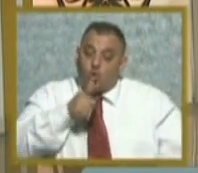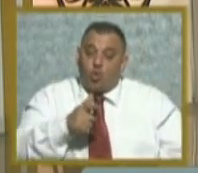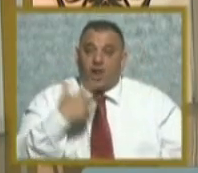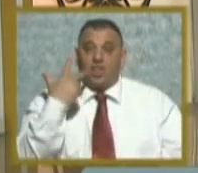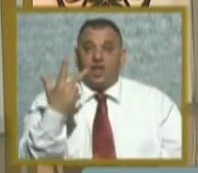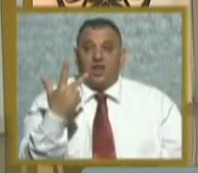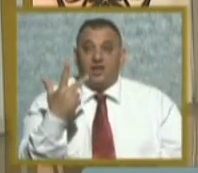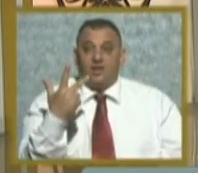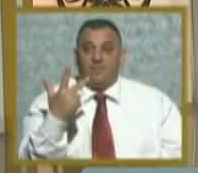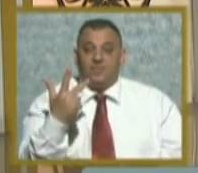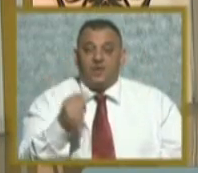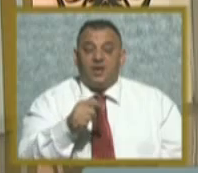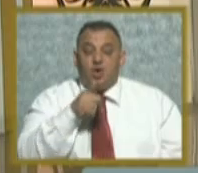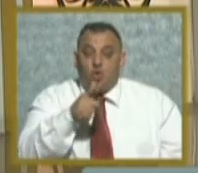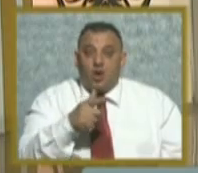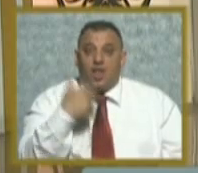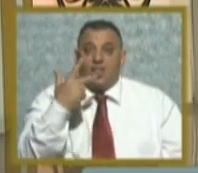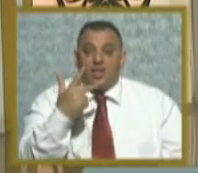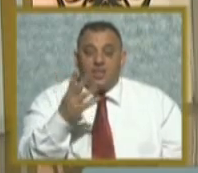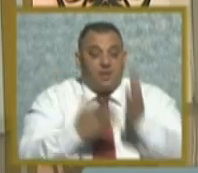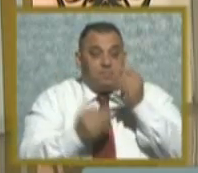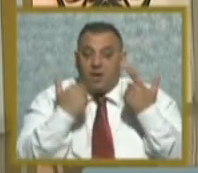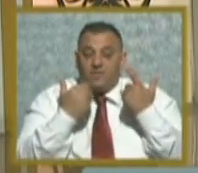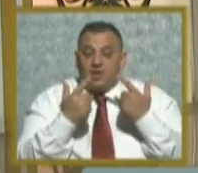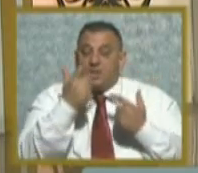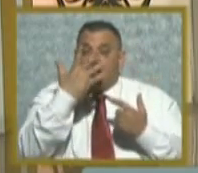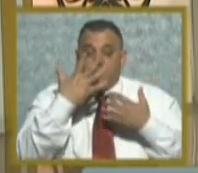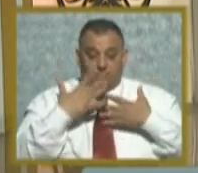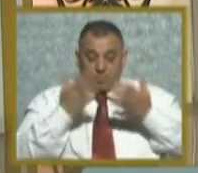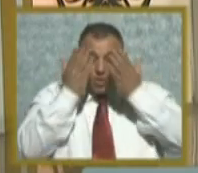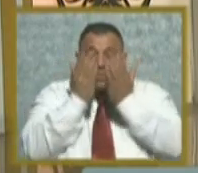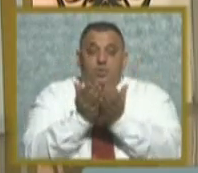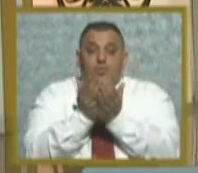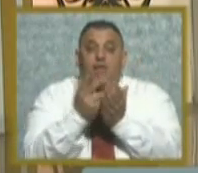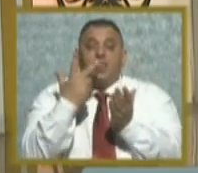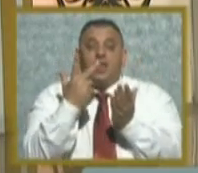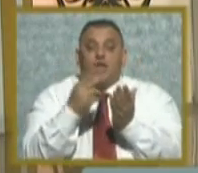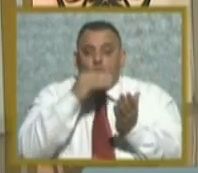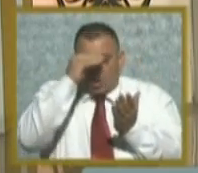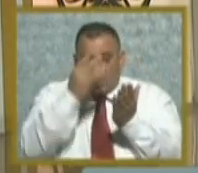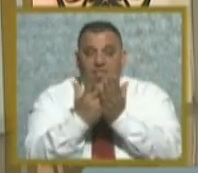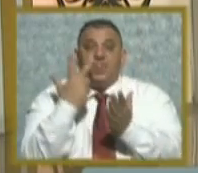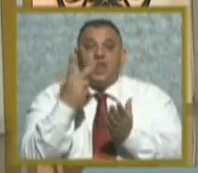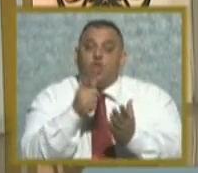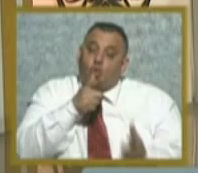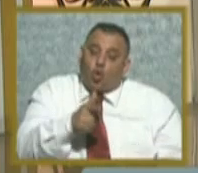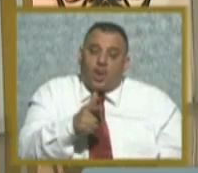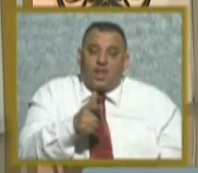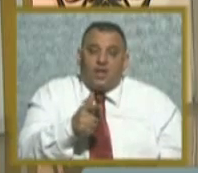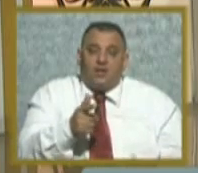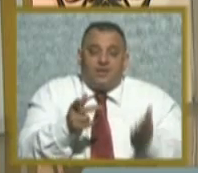يعني قصدك تقرأ المعوذات من دون وضوء وتمسح على جسمك؟ على جسمي نعم، بأن قريت أنا صليت